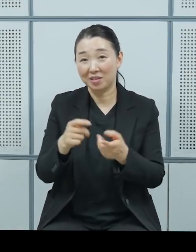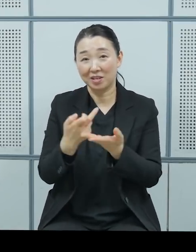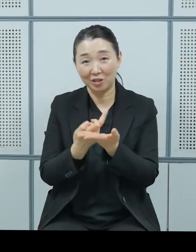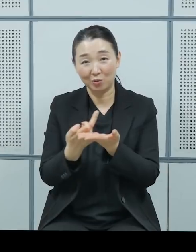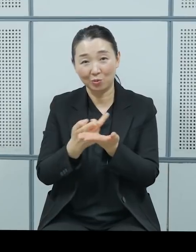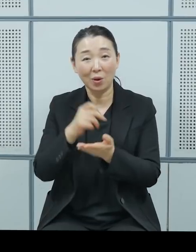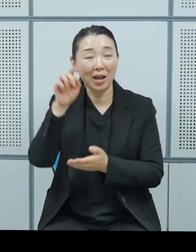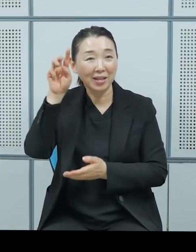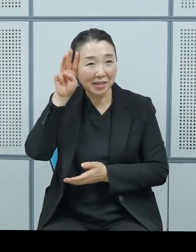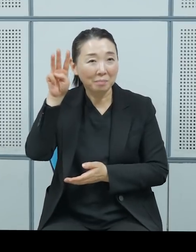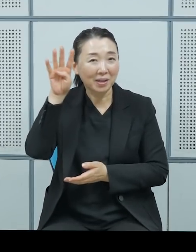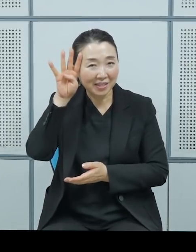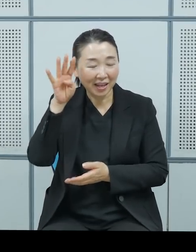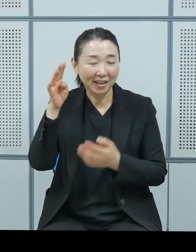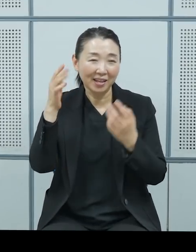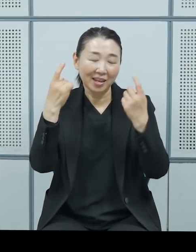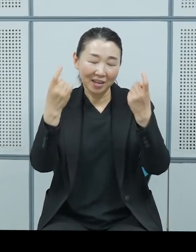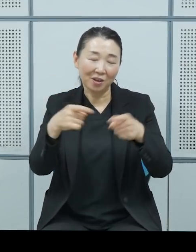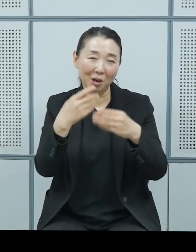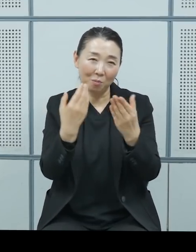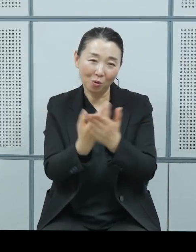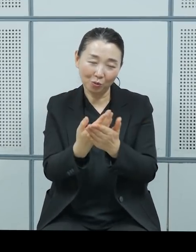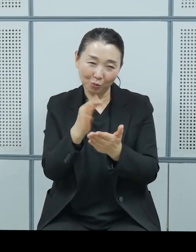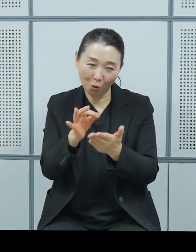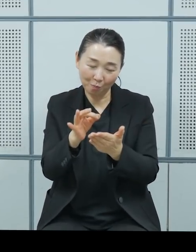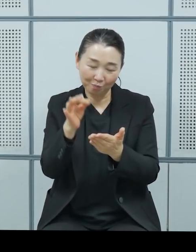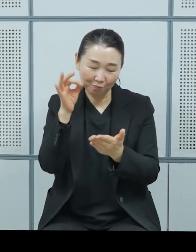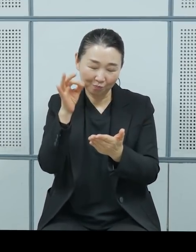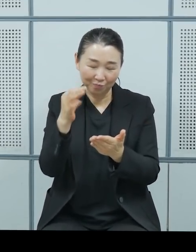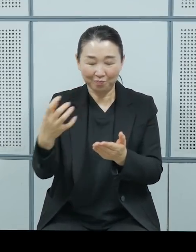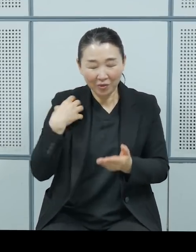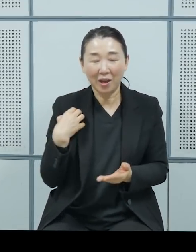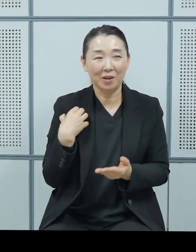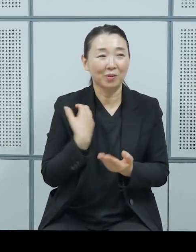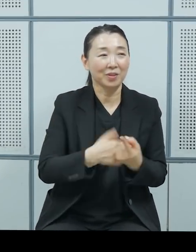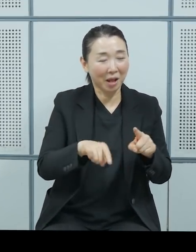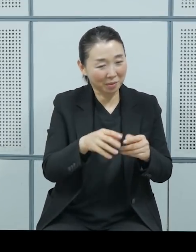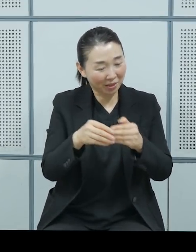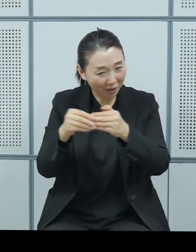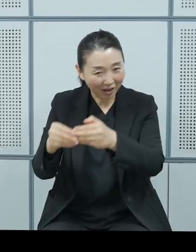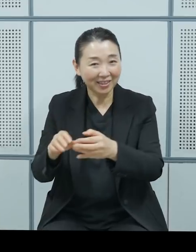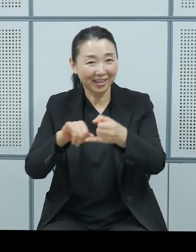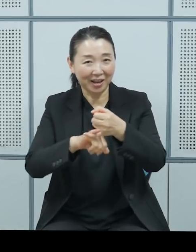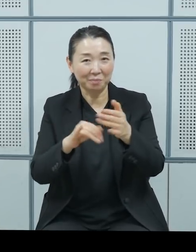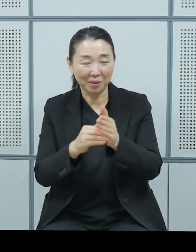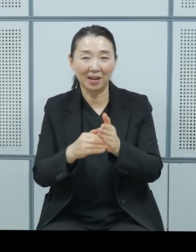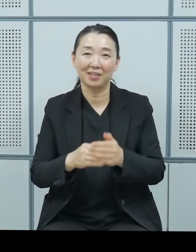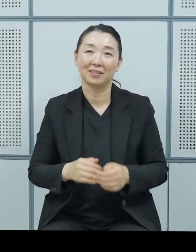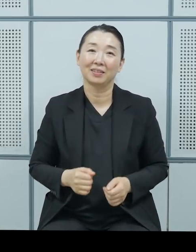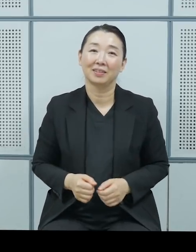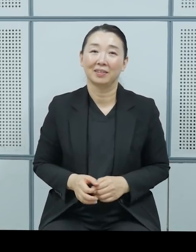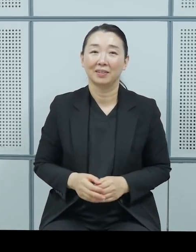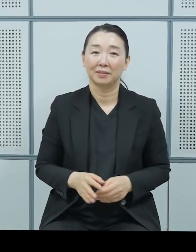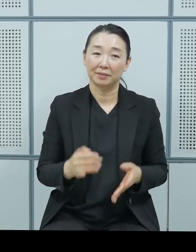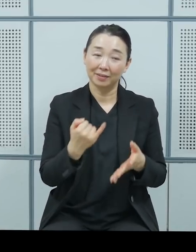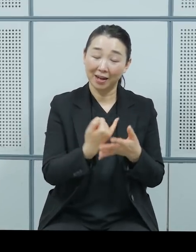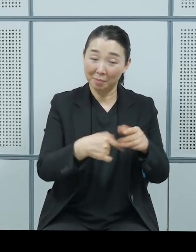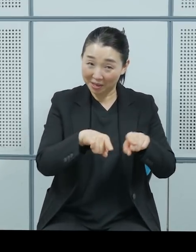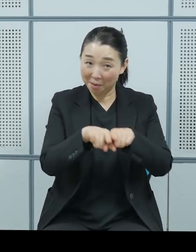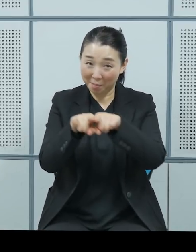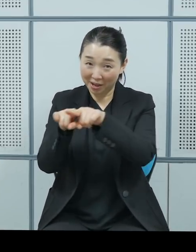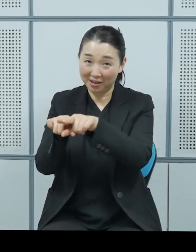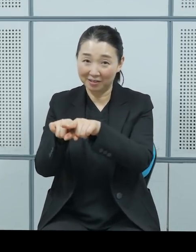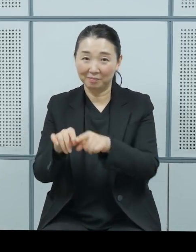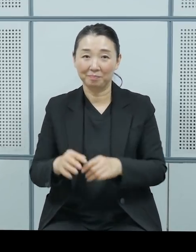제주도 3박 4일 여행을 경비 다 돼서 너희들 데려가마. 그렇게 하고는 이제 큰딸이 데리고